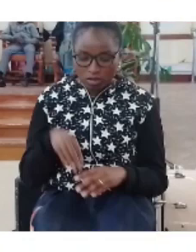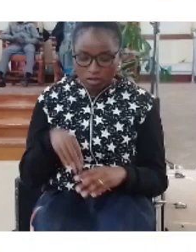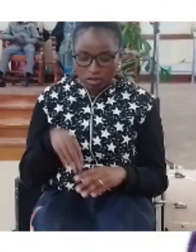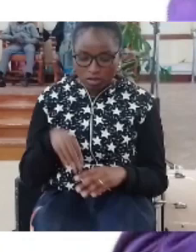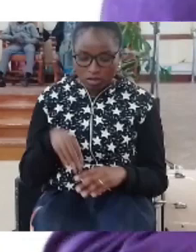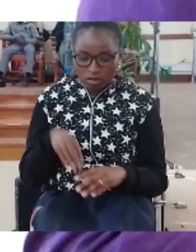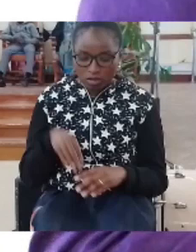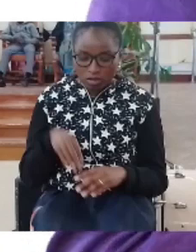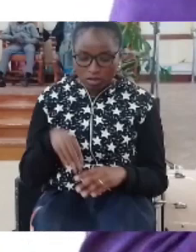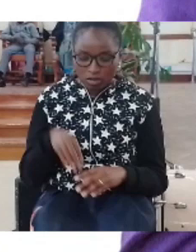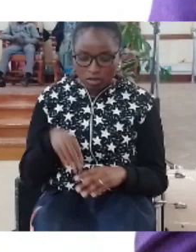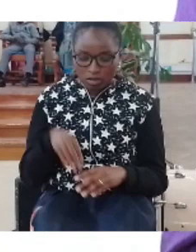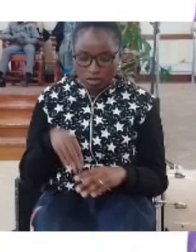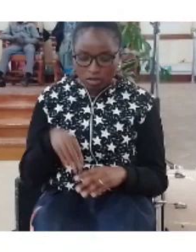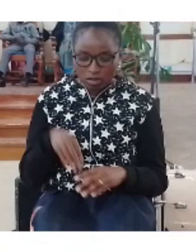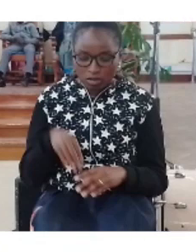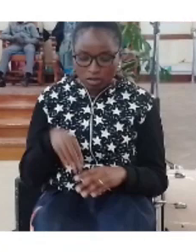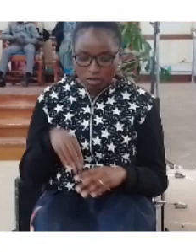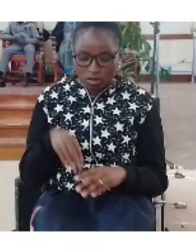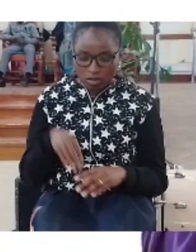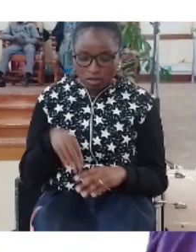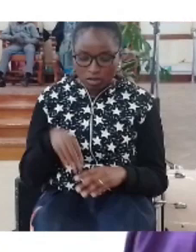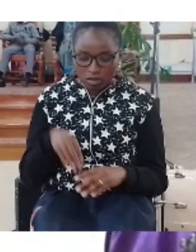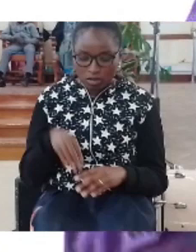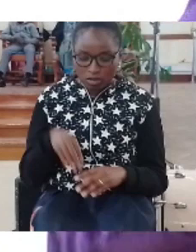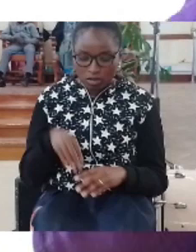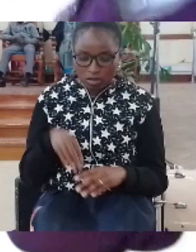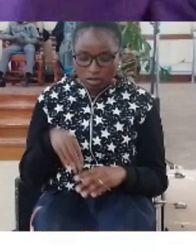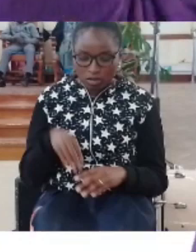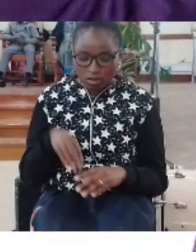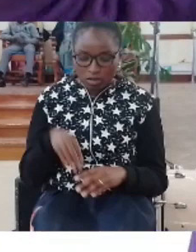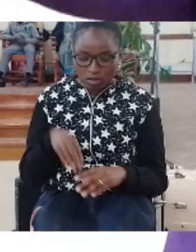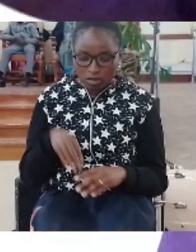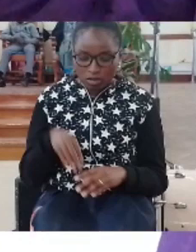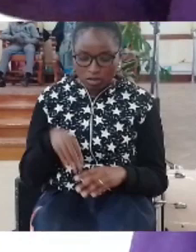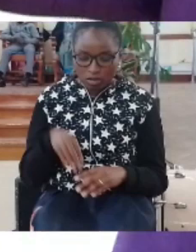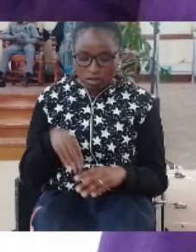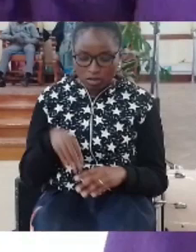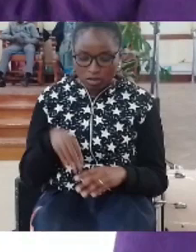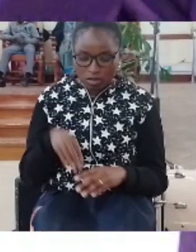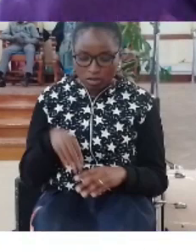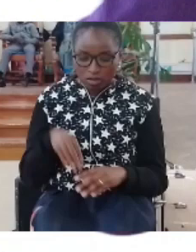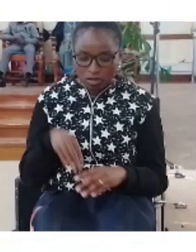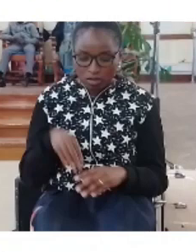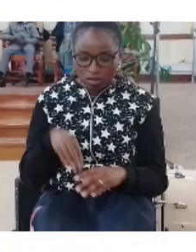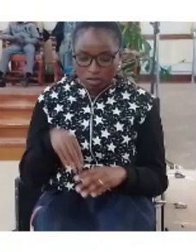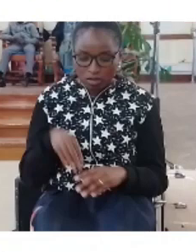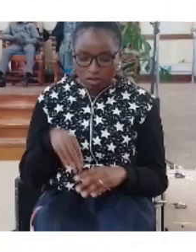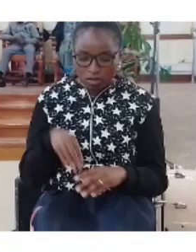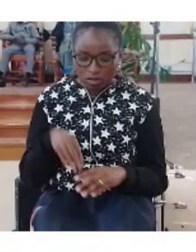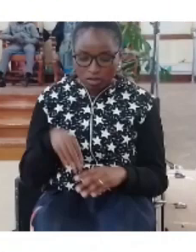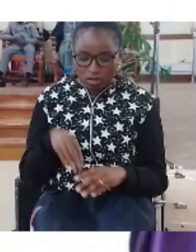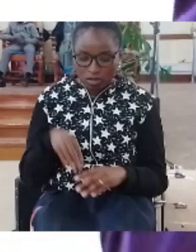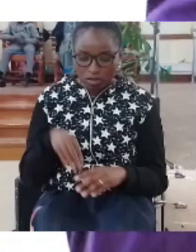luto wekatea. Elisha kemwela tiga komaka. Na kehoya gai na lekoro muadhani wahi gora